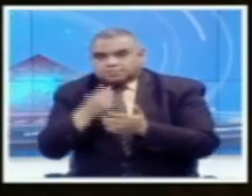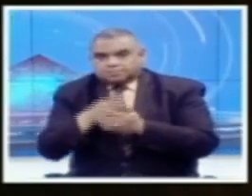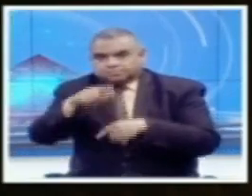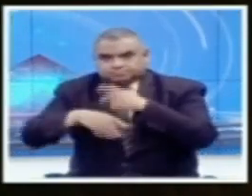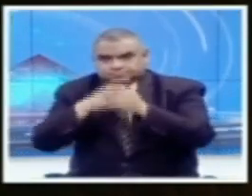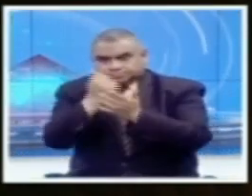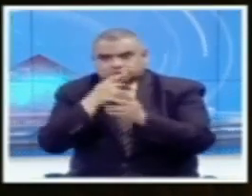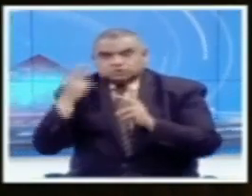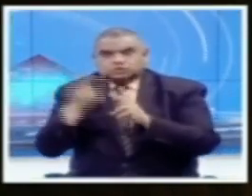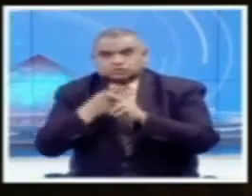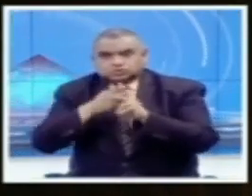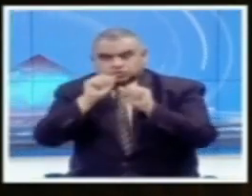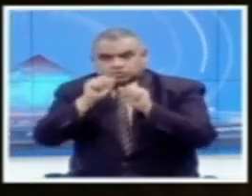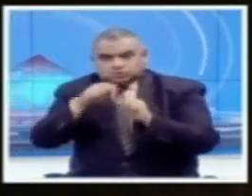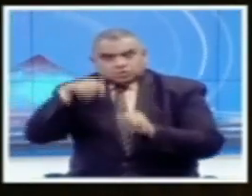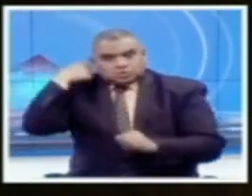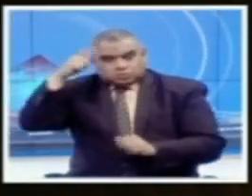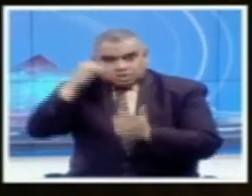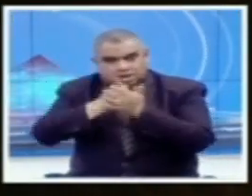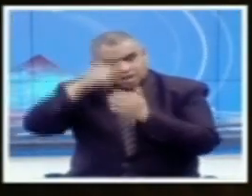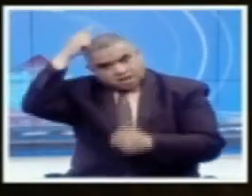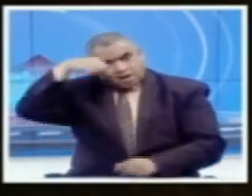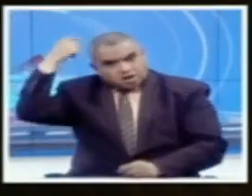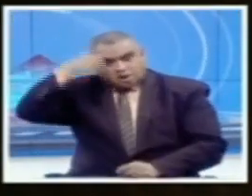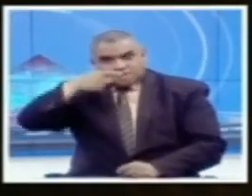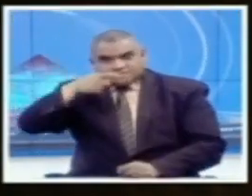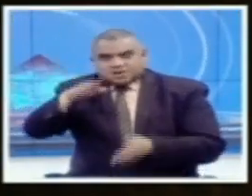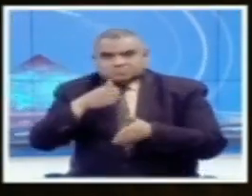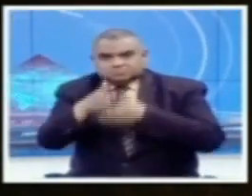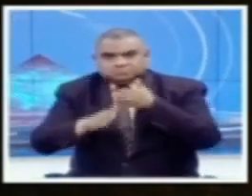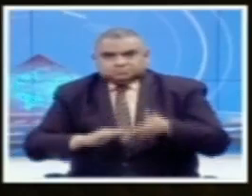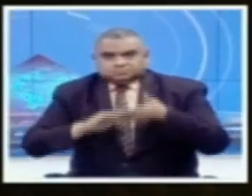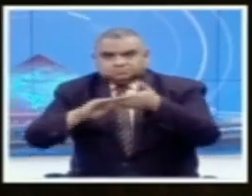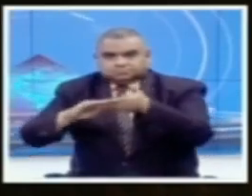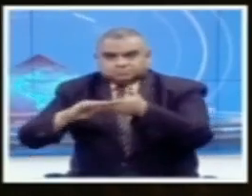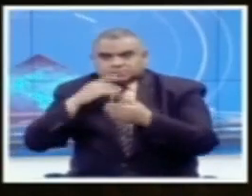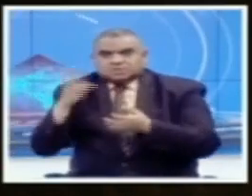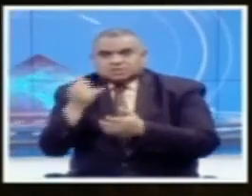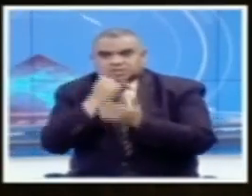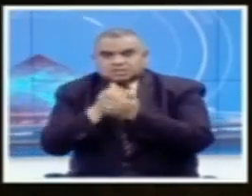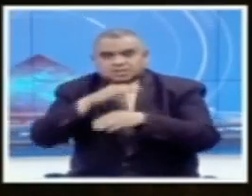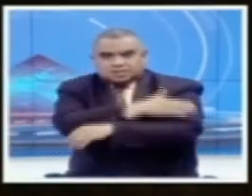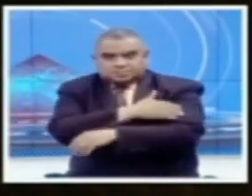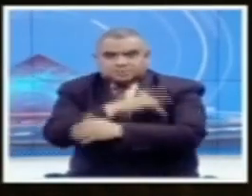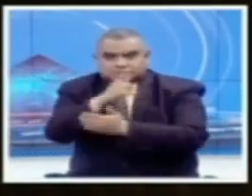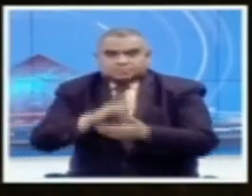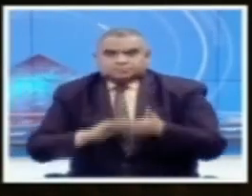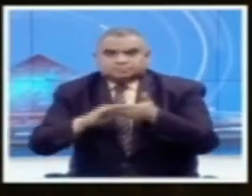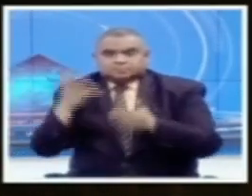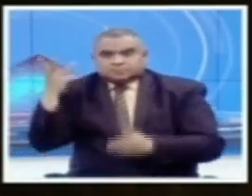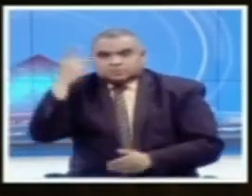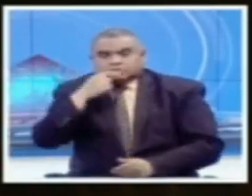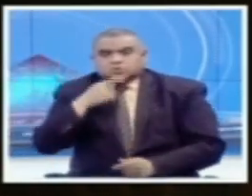البعد الاجتماعي حاولت الوزارة أن تسهم في خدمة المجتمع ببعض الأنشطة، منها